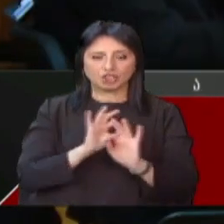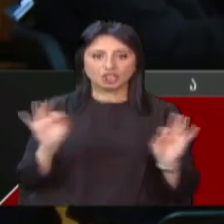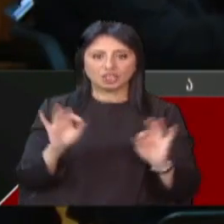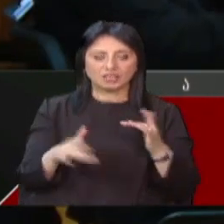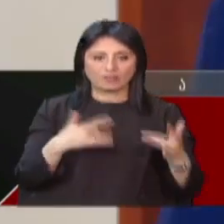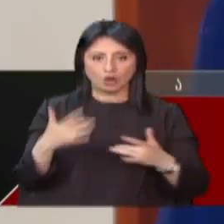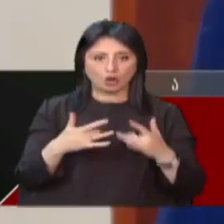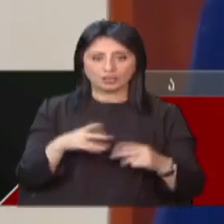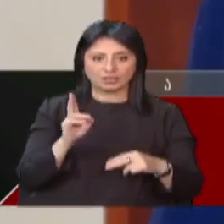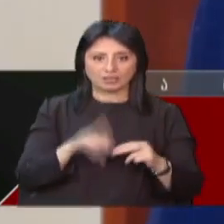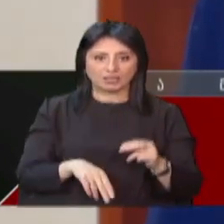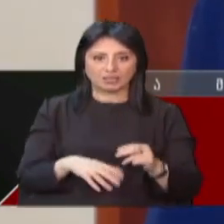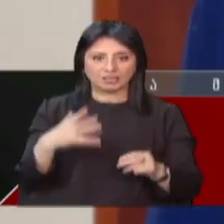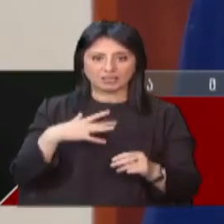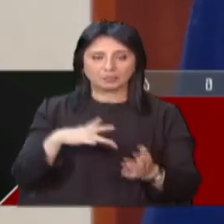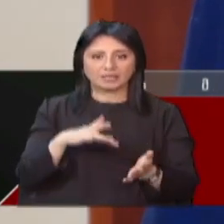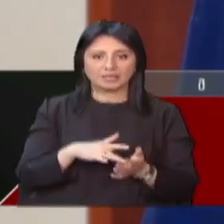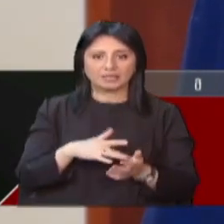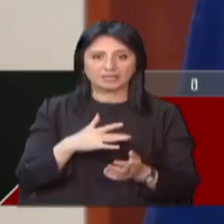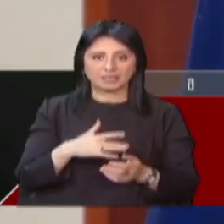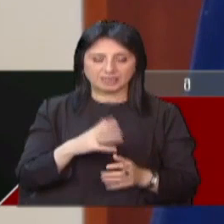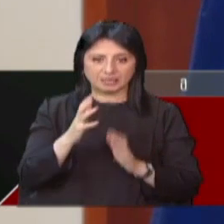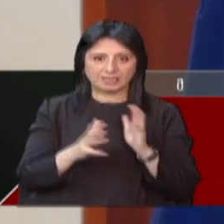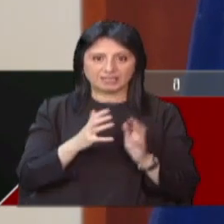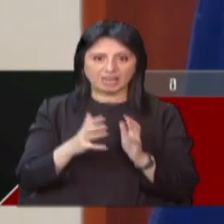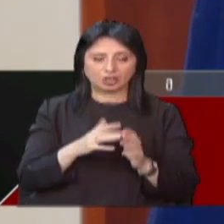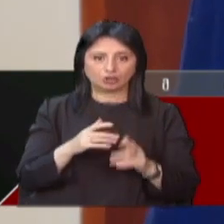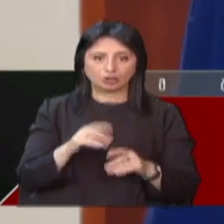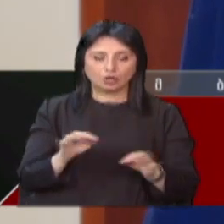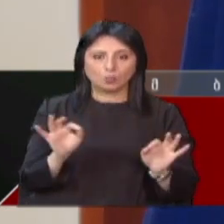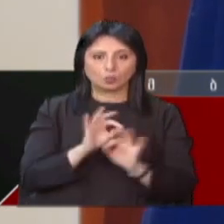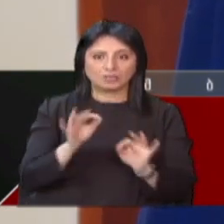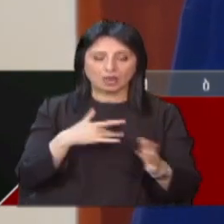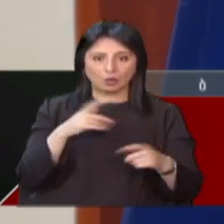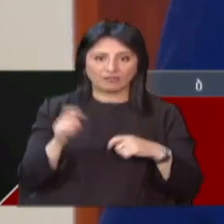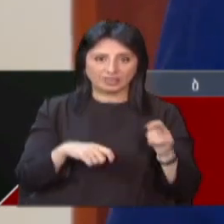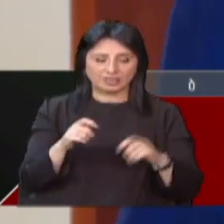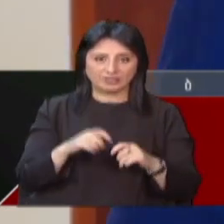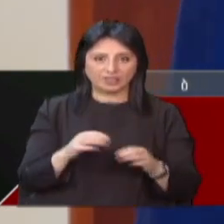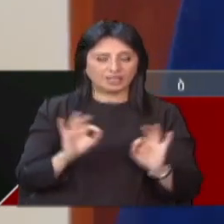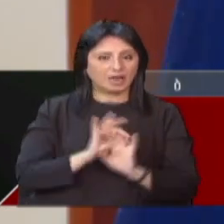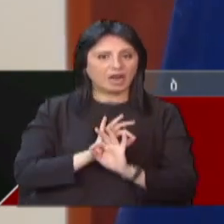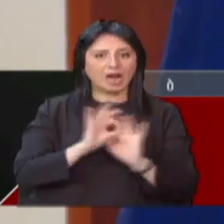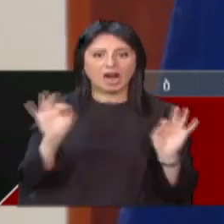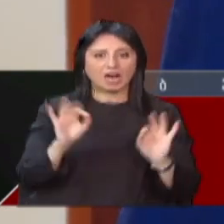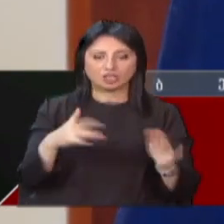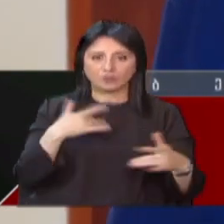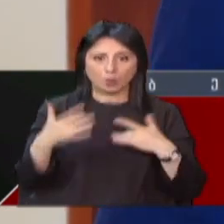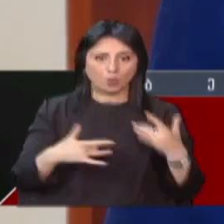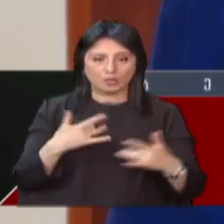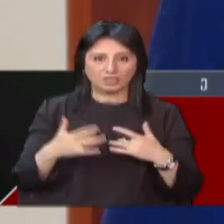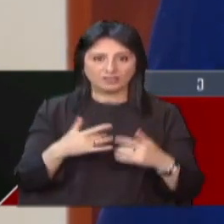შესანიშნავი კონცერტი დასრულდა თბილისის მერვე საერთაშორისო მუსიკალური ფესტივალი. Არაჩვეულებრივი